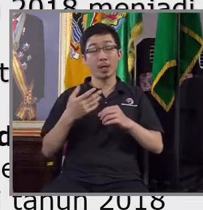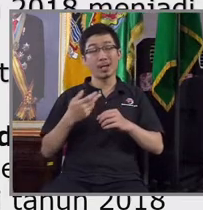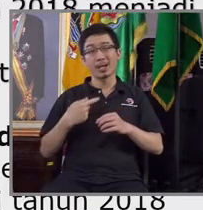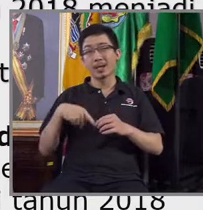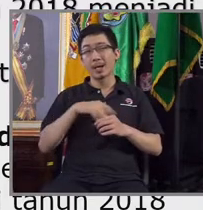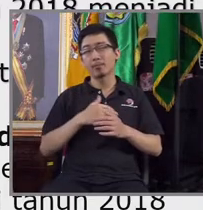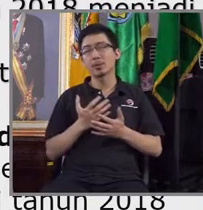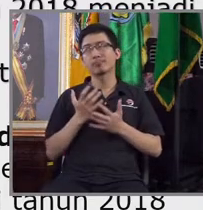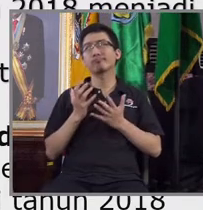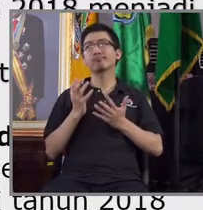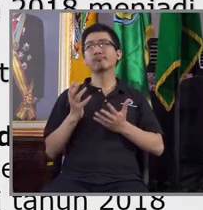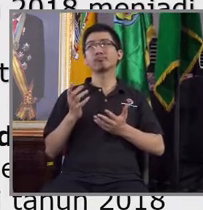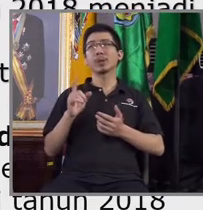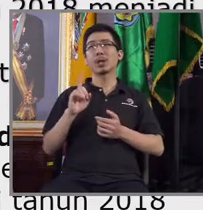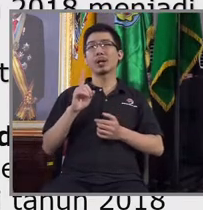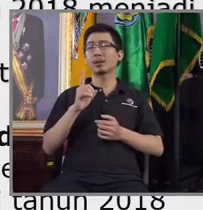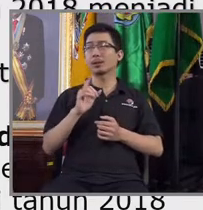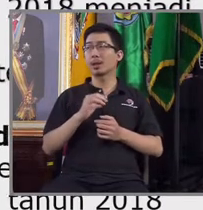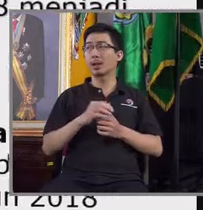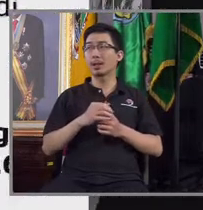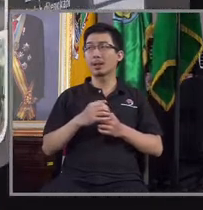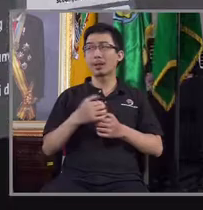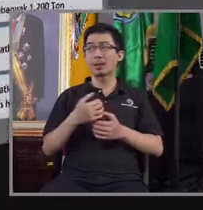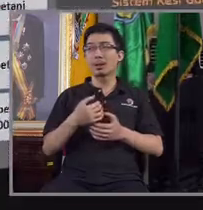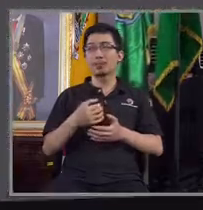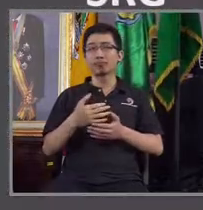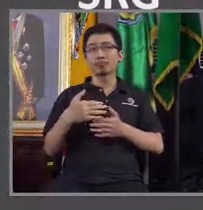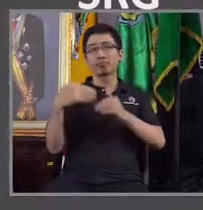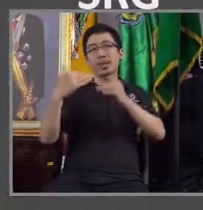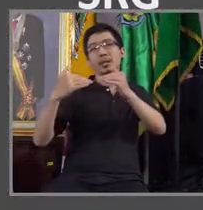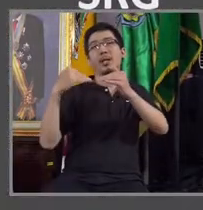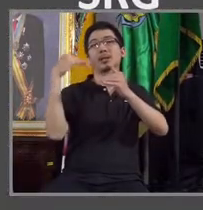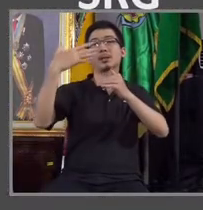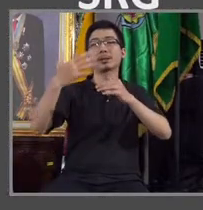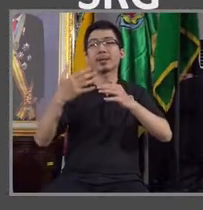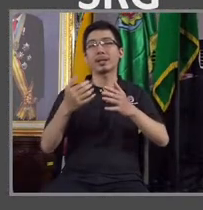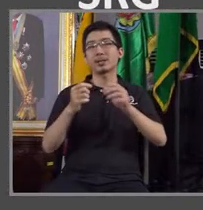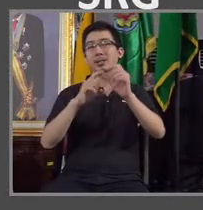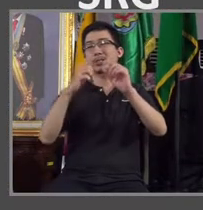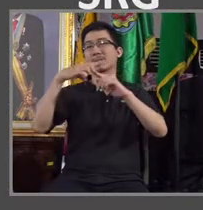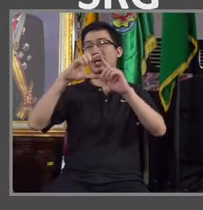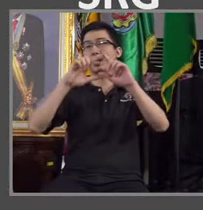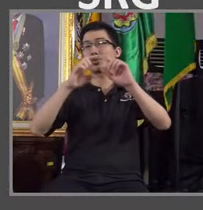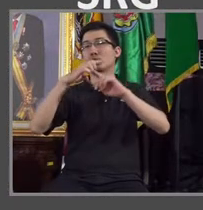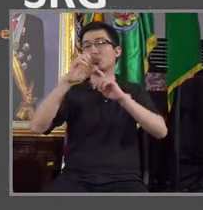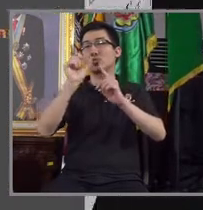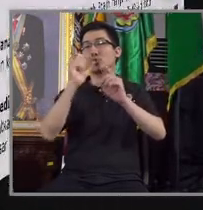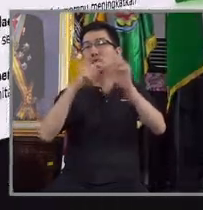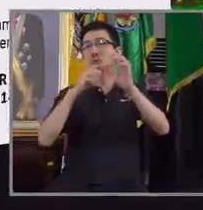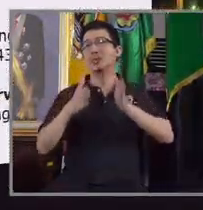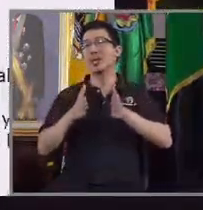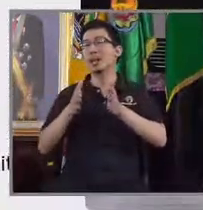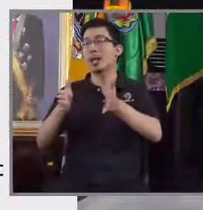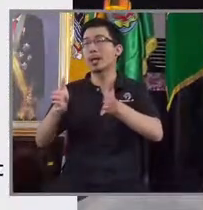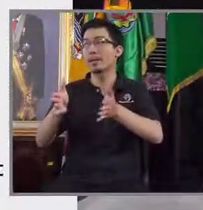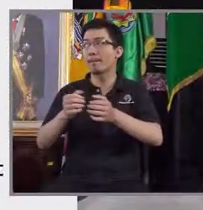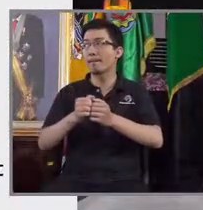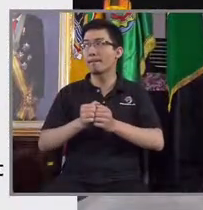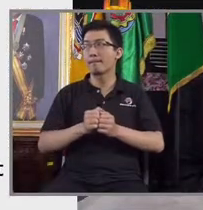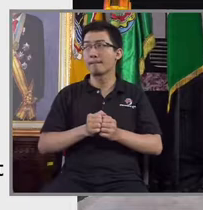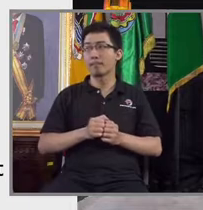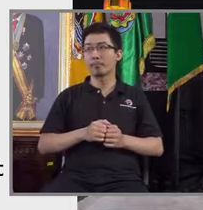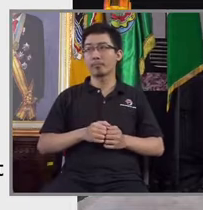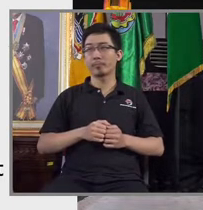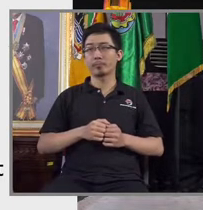ada peningkatan status jalan atau peningkatan kelas Jalan provinsi di fairways Dahlan Semarang Godong Purwodadi